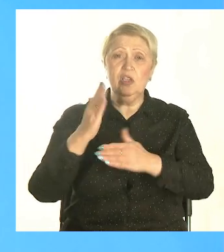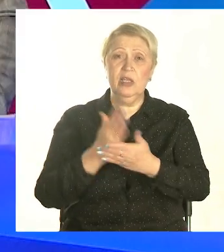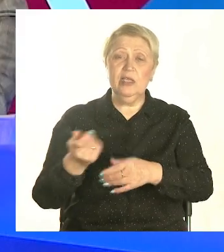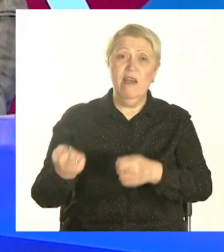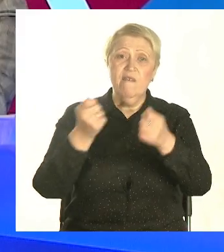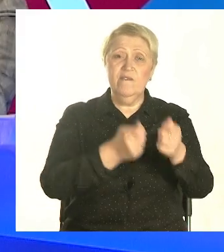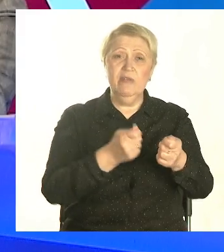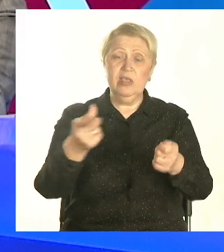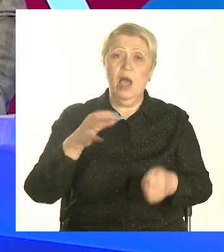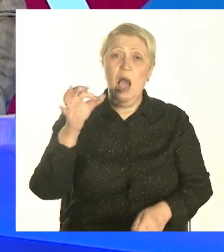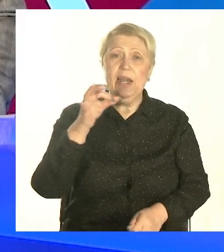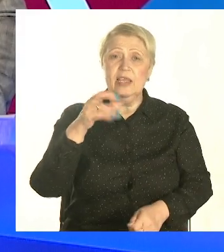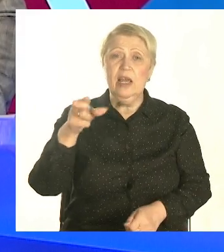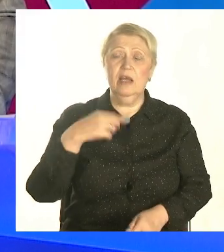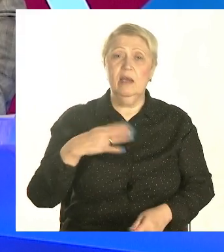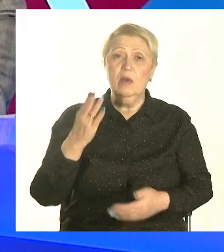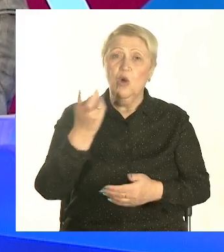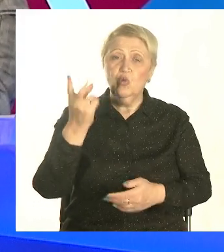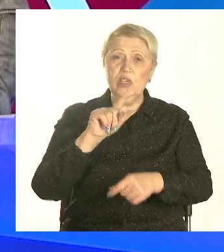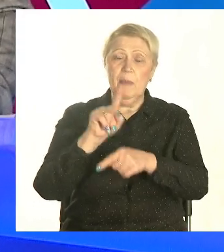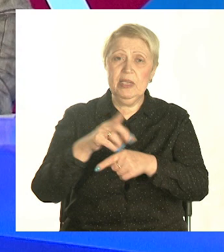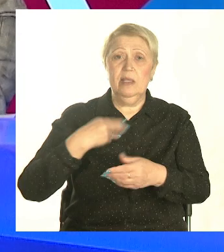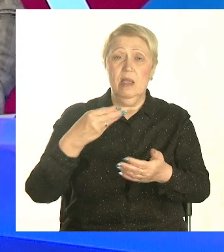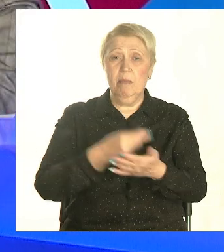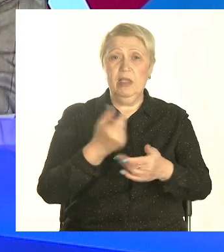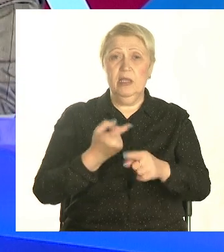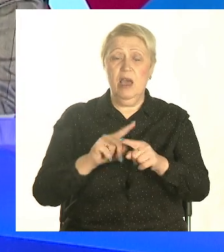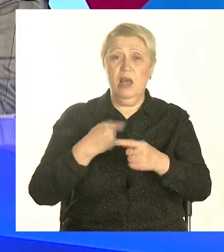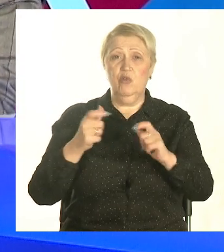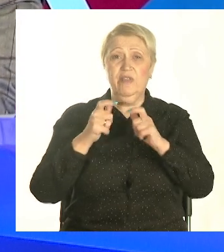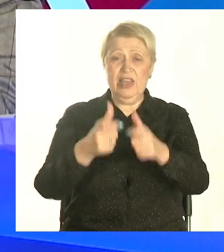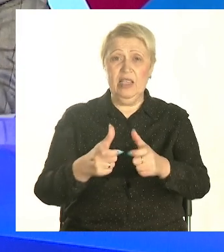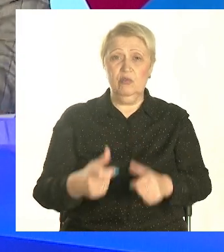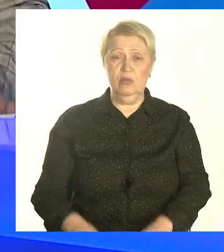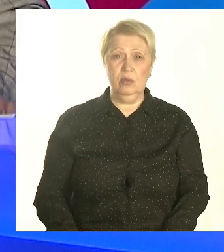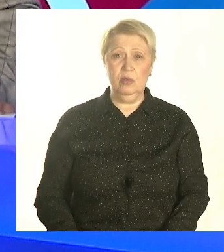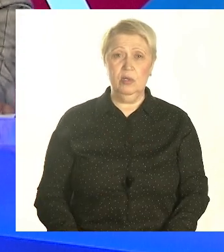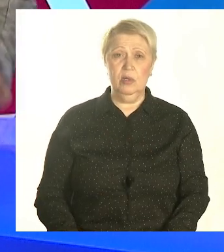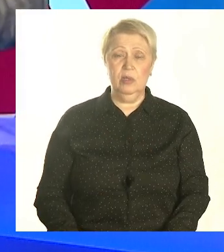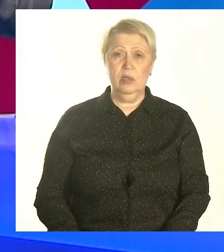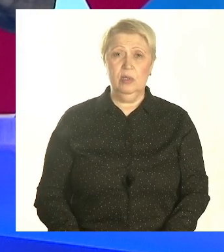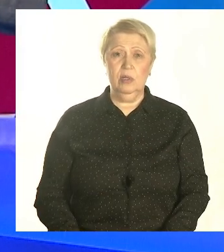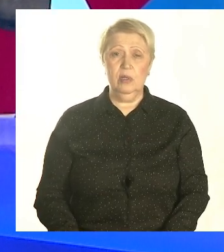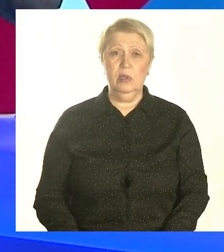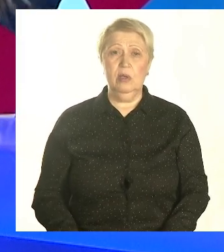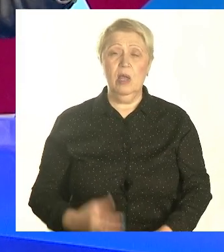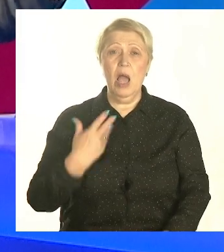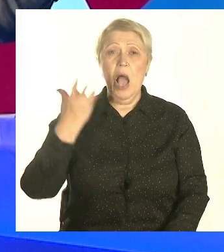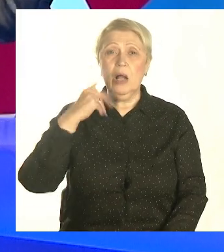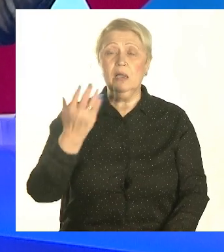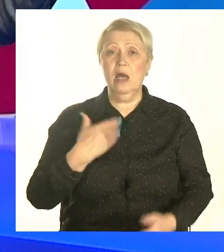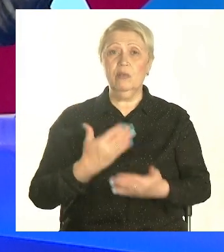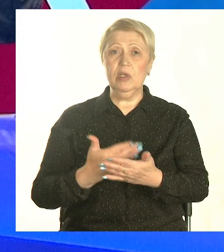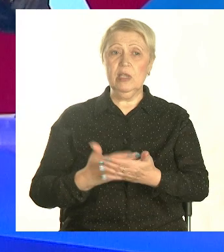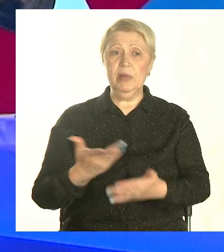оператор, вы уже обязаны платить, вы квитанцию свою получите в любом случае. А как, к примеру, вот, например, на примере дома,